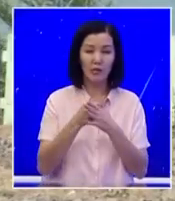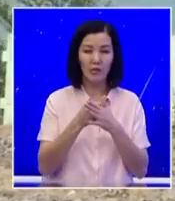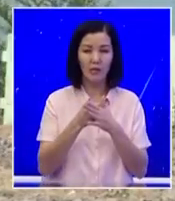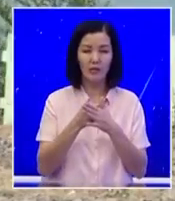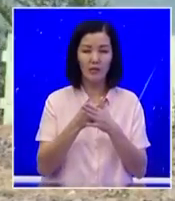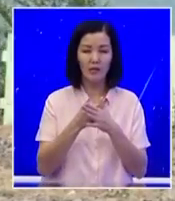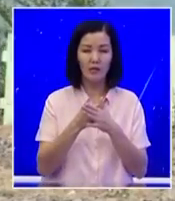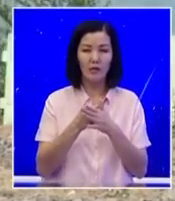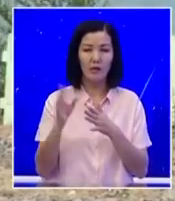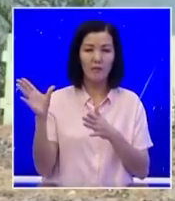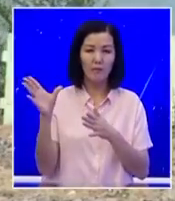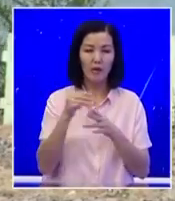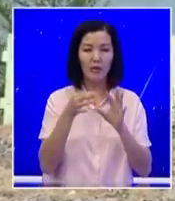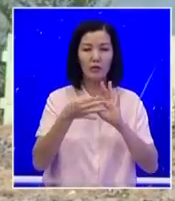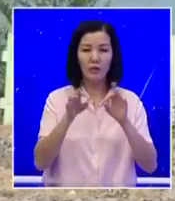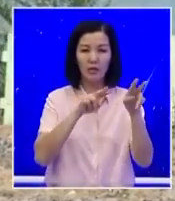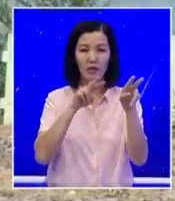пока қайтқанша